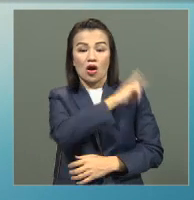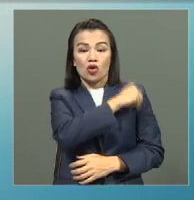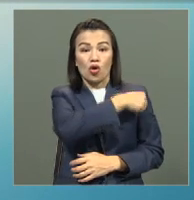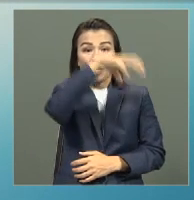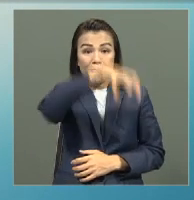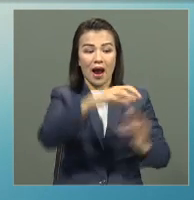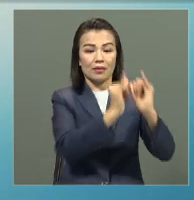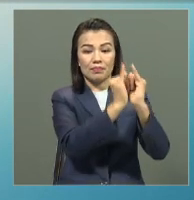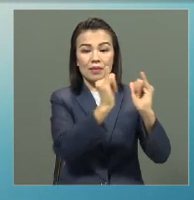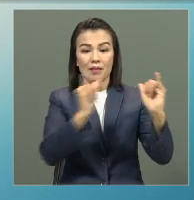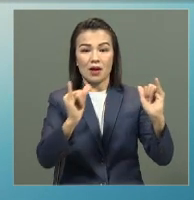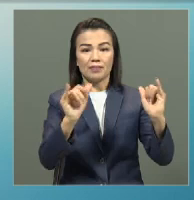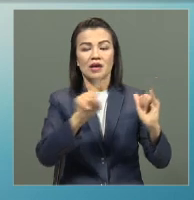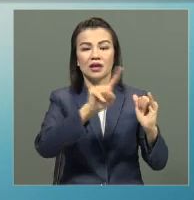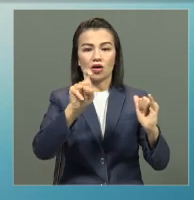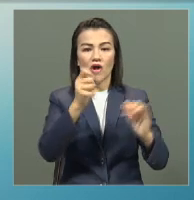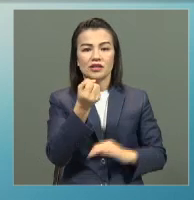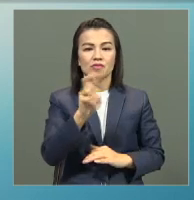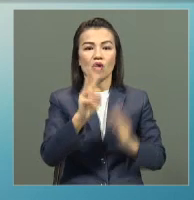คนอยู่นะครับแล้วก็รักษาอยู่ในโรงพยาบาลตอนนี้112